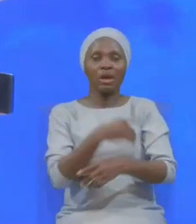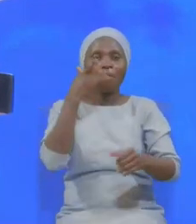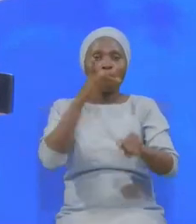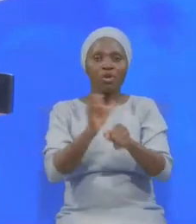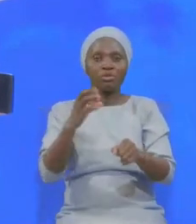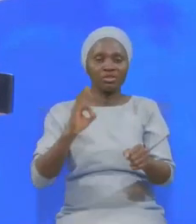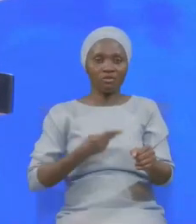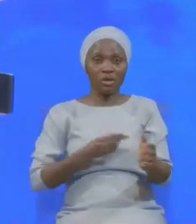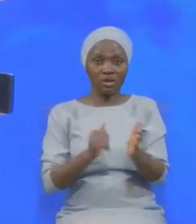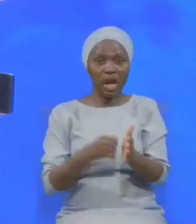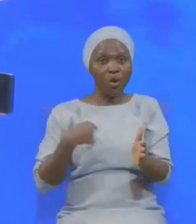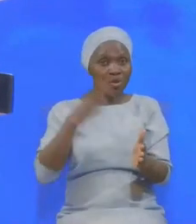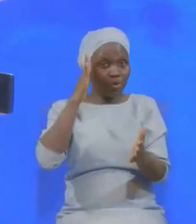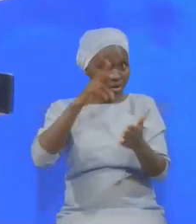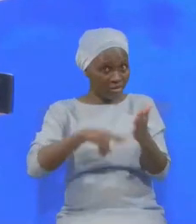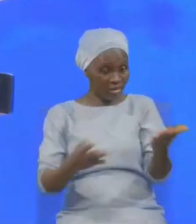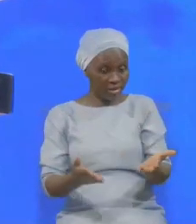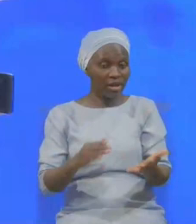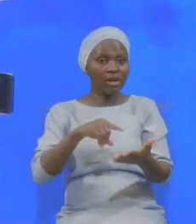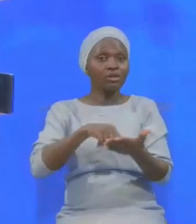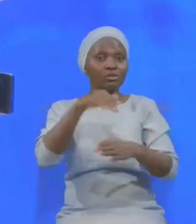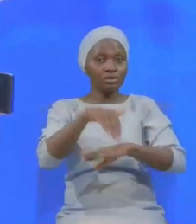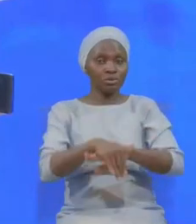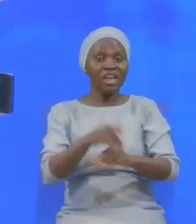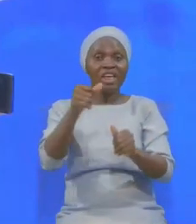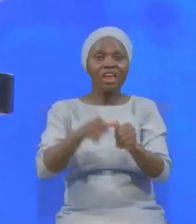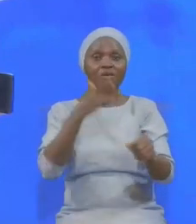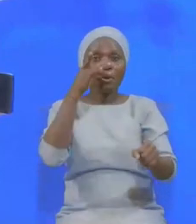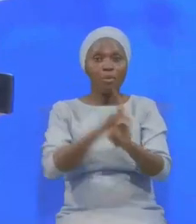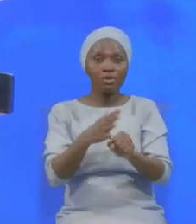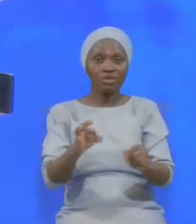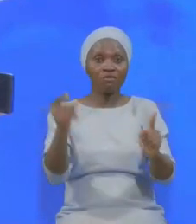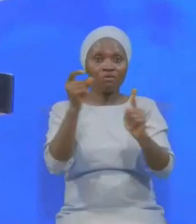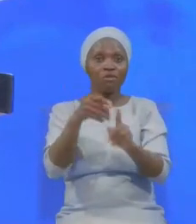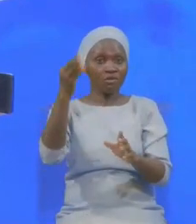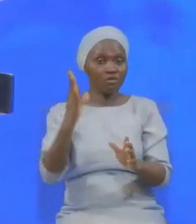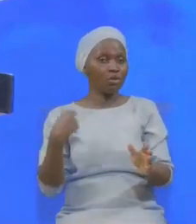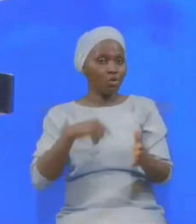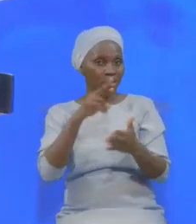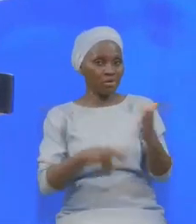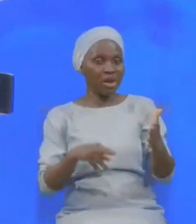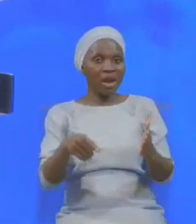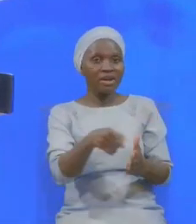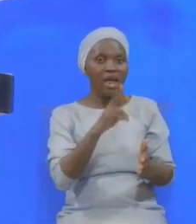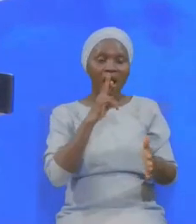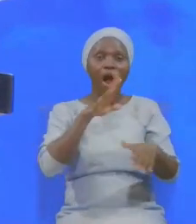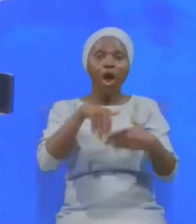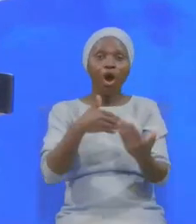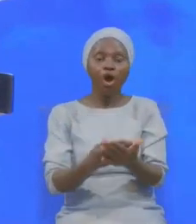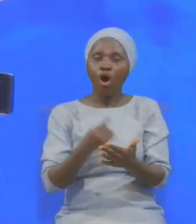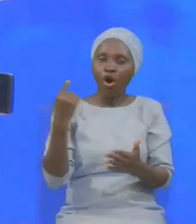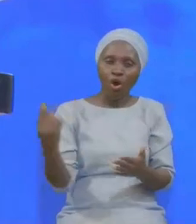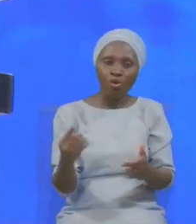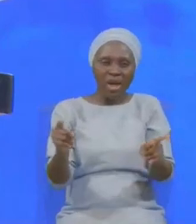il le dit aujourd'hui. Les promesses de Dieu que nous allons lire aujourd'hui et toutes promesses de Dieu que vous allez lire, ces promesses sont fermes,